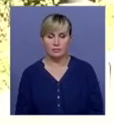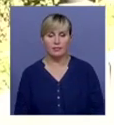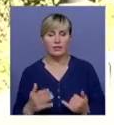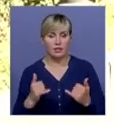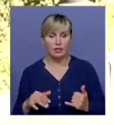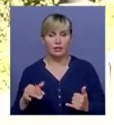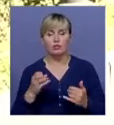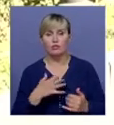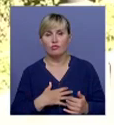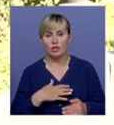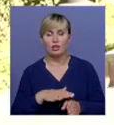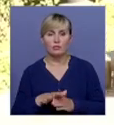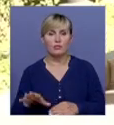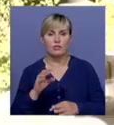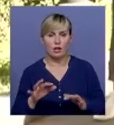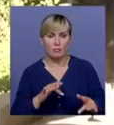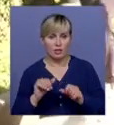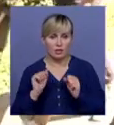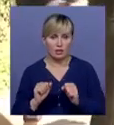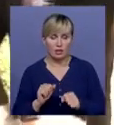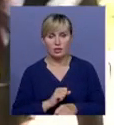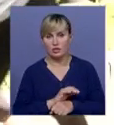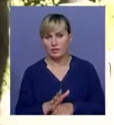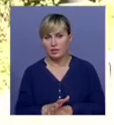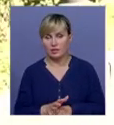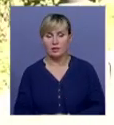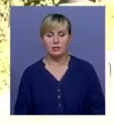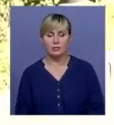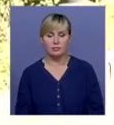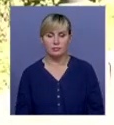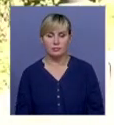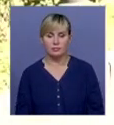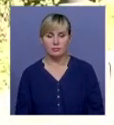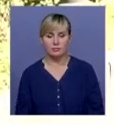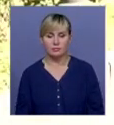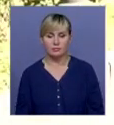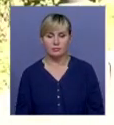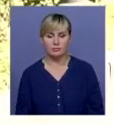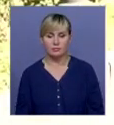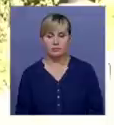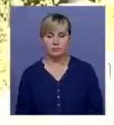Сейчас все еще важно соблюдать все меры защиты от COVID-19. Рамина Мирзалимова, Арсен Сандыбаев, телеканал Алматы.